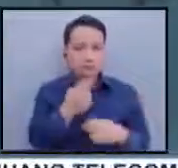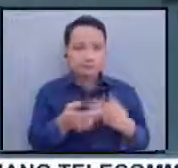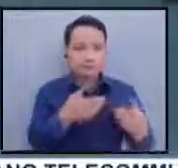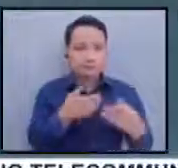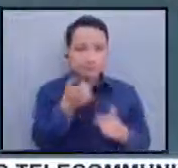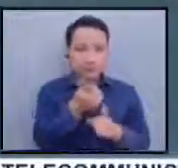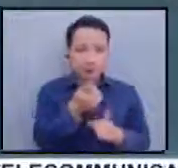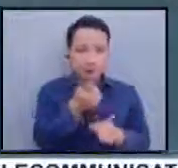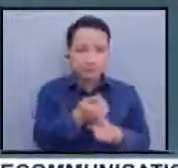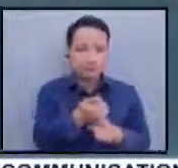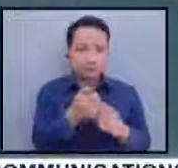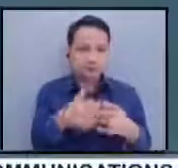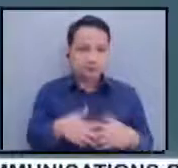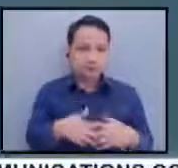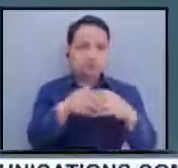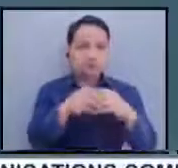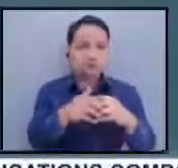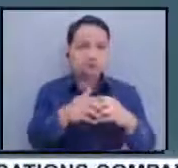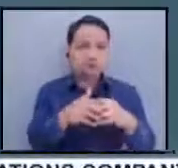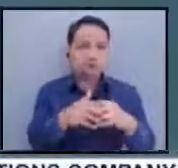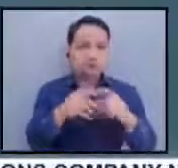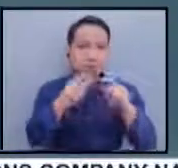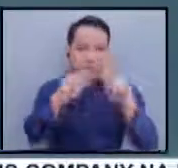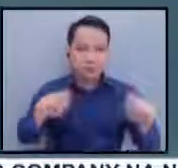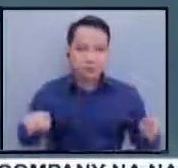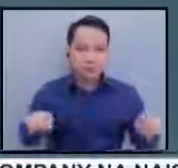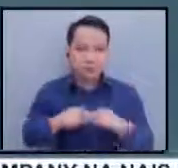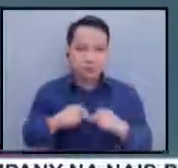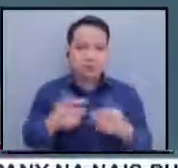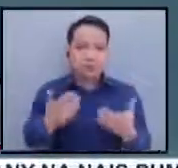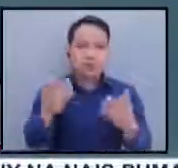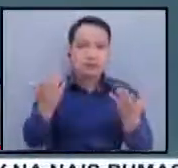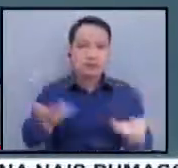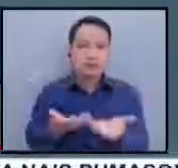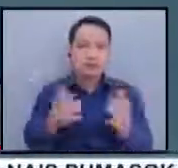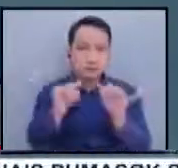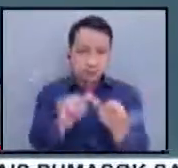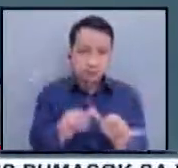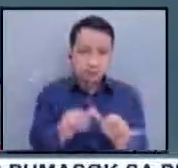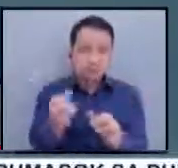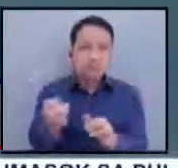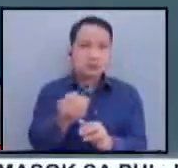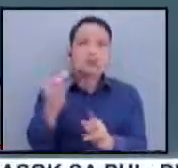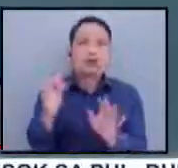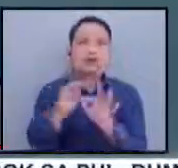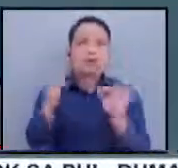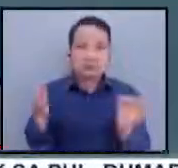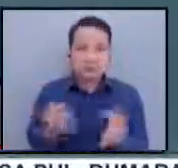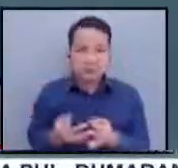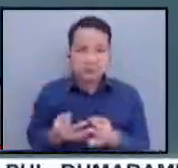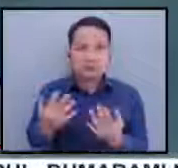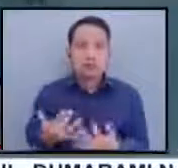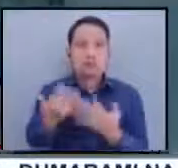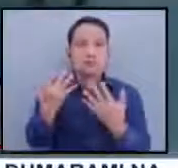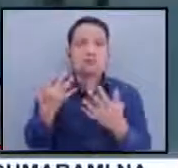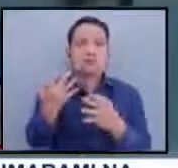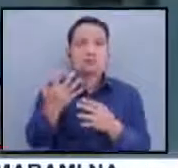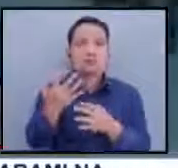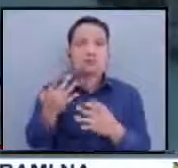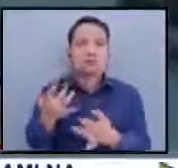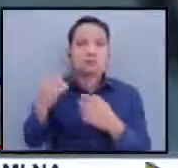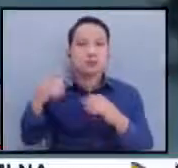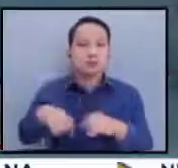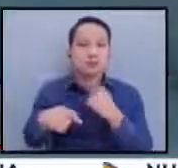ngayon nakatayo ang mga modular tents at dito na nanatili ang ilang pamilya na biktima ng sunog dito